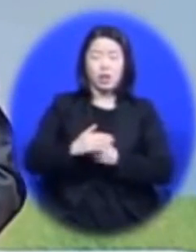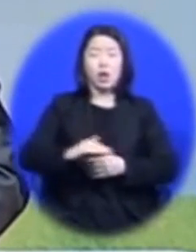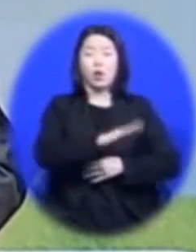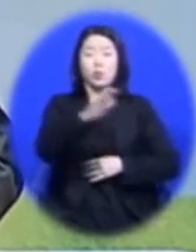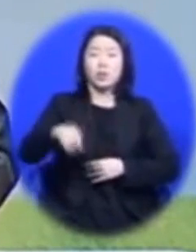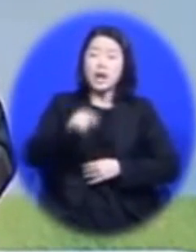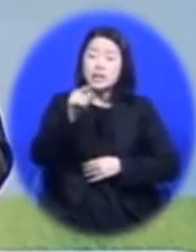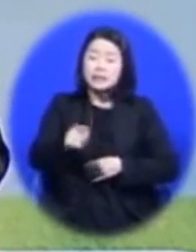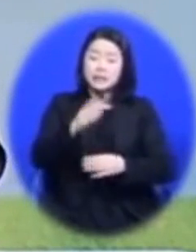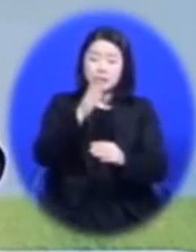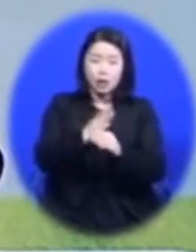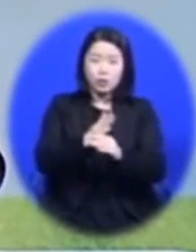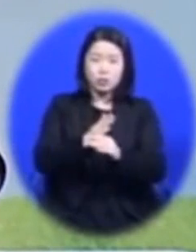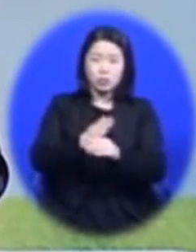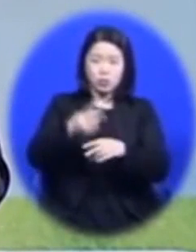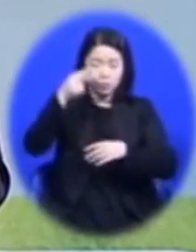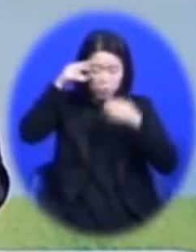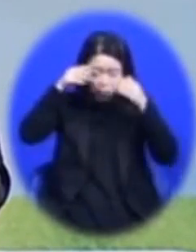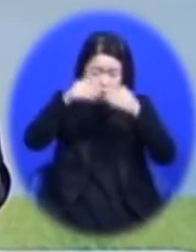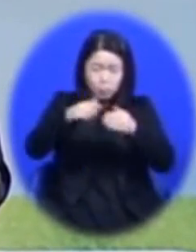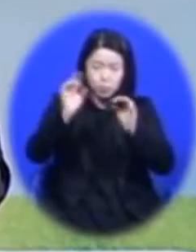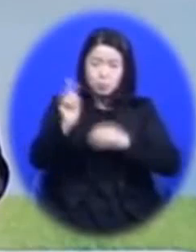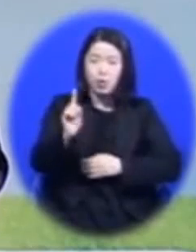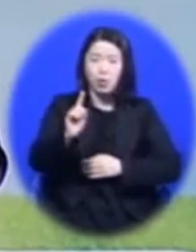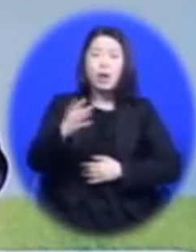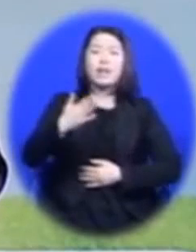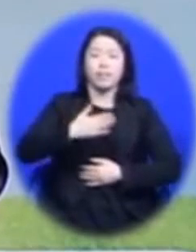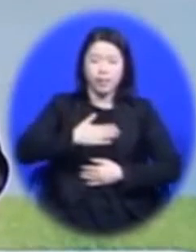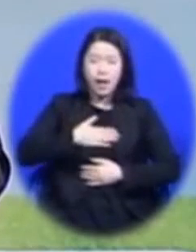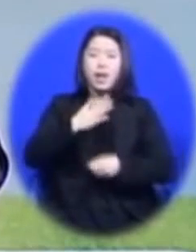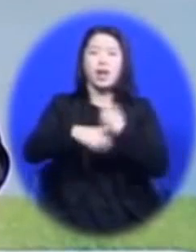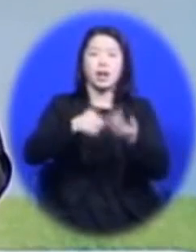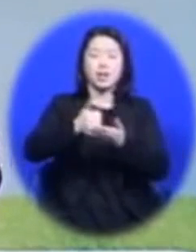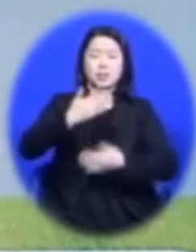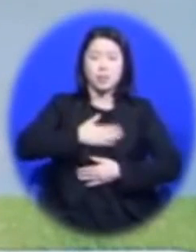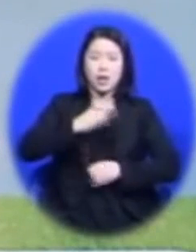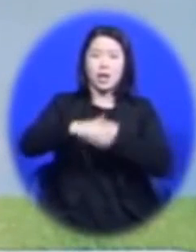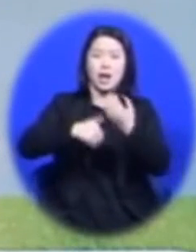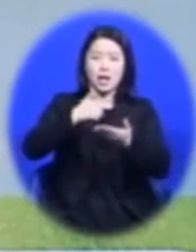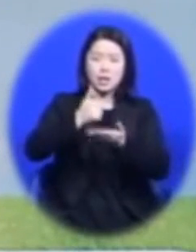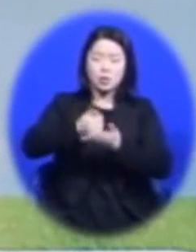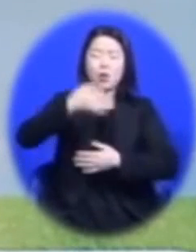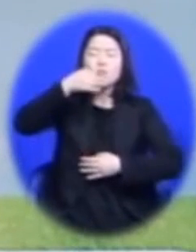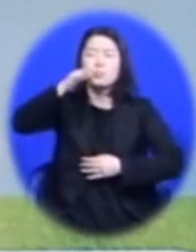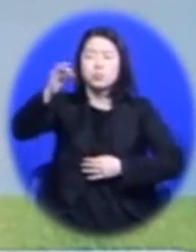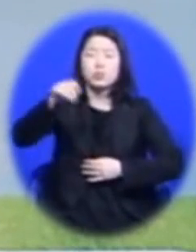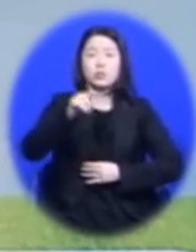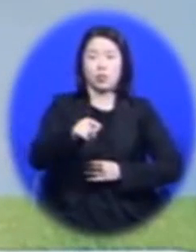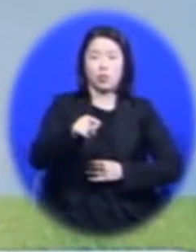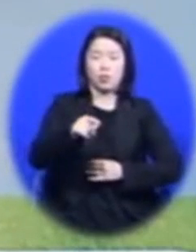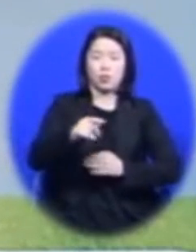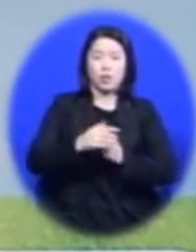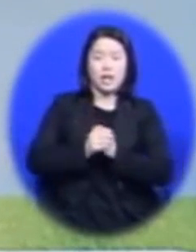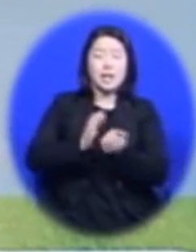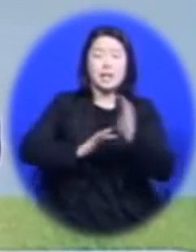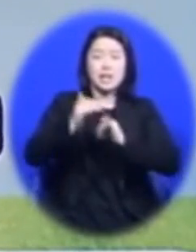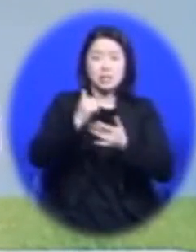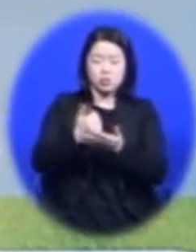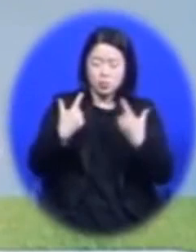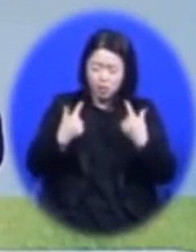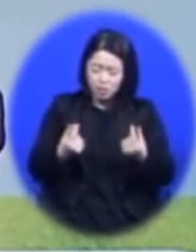그 가운데서도 주목해 볼 것은 나의 하나님이라고 불렀다는 거예요. 예수님은